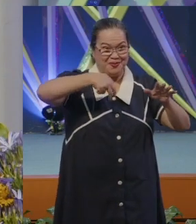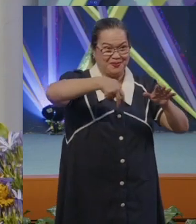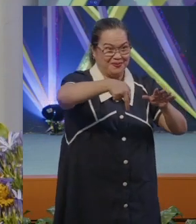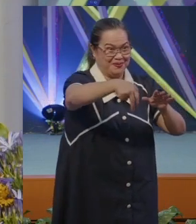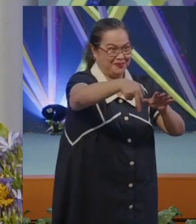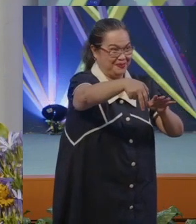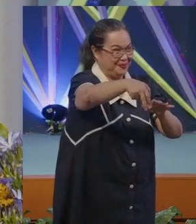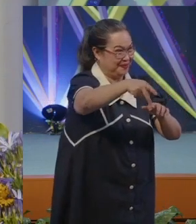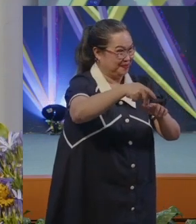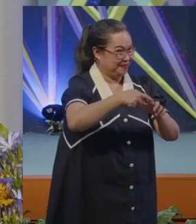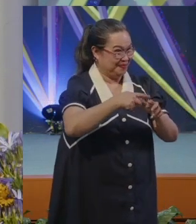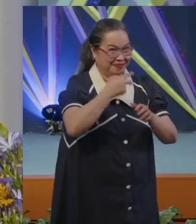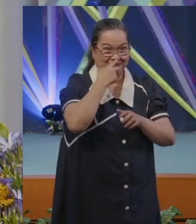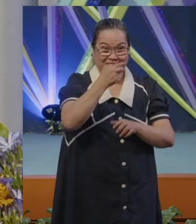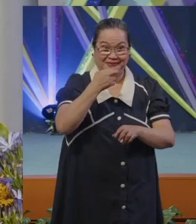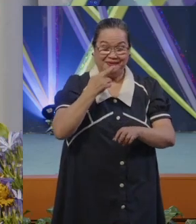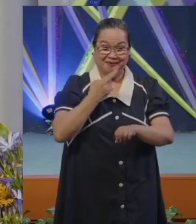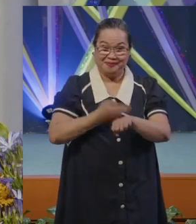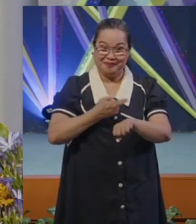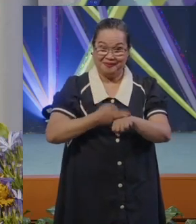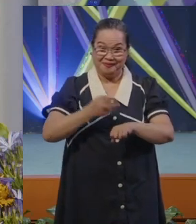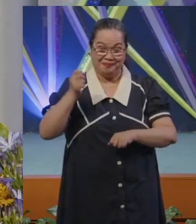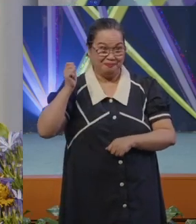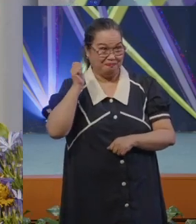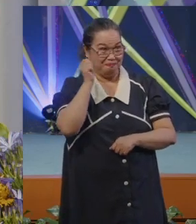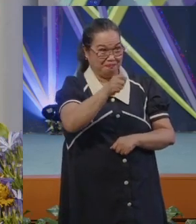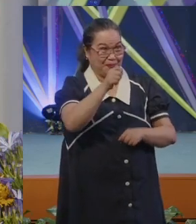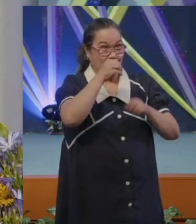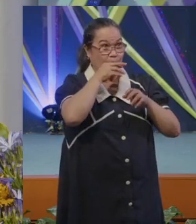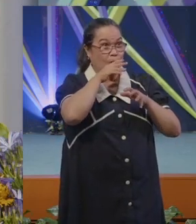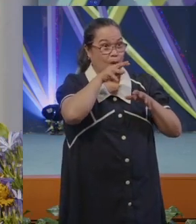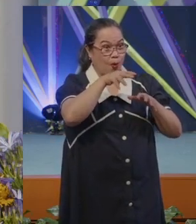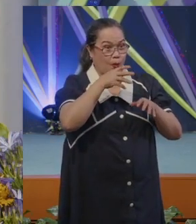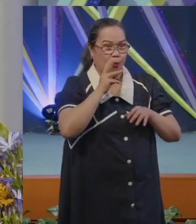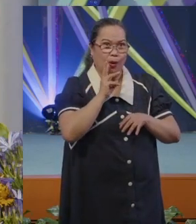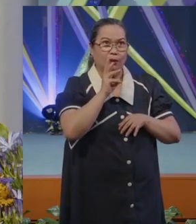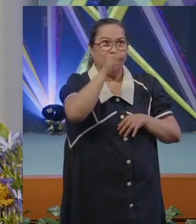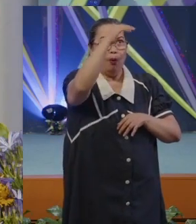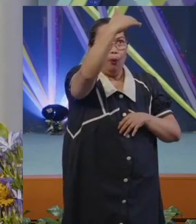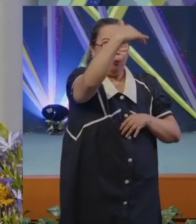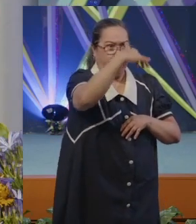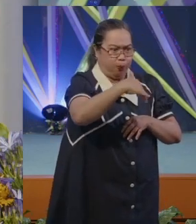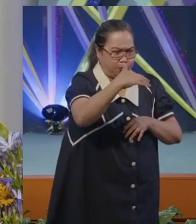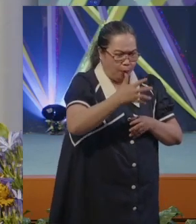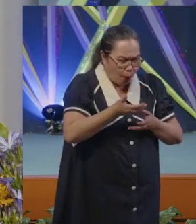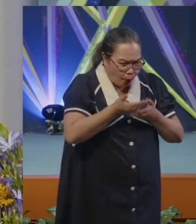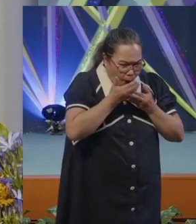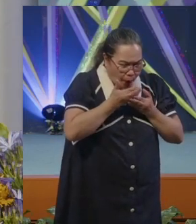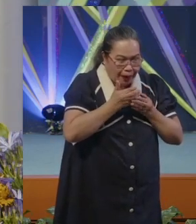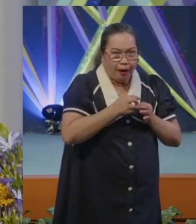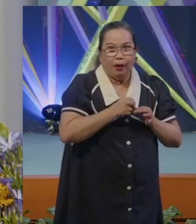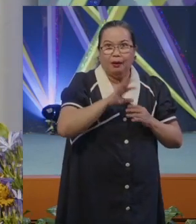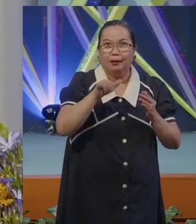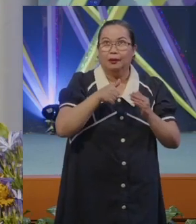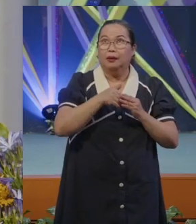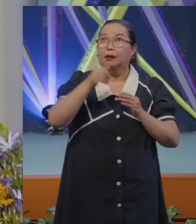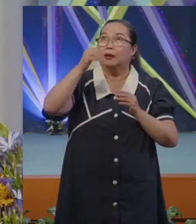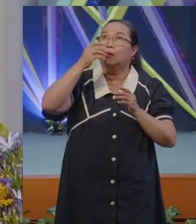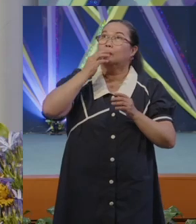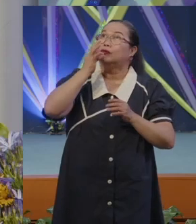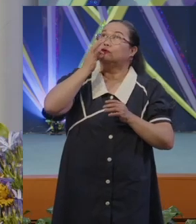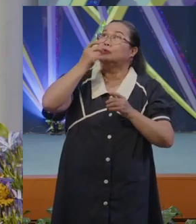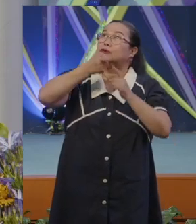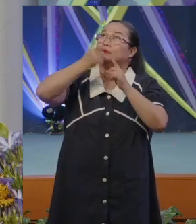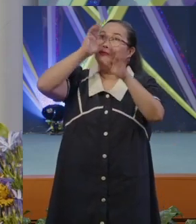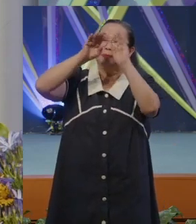Diyos. Siya ang nanalangin para sila ay magkaroon ng manna from heaven. At lahat ng mga kababalaghan na yan ay